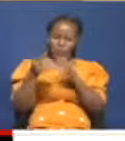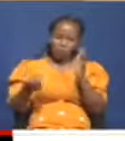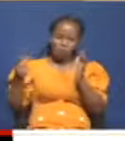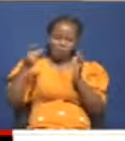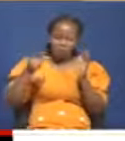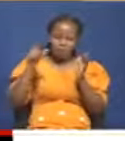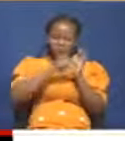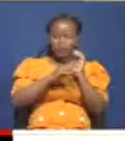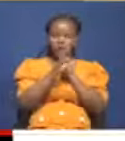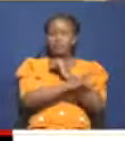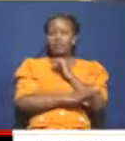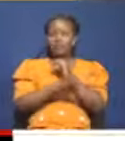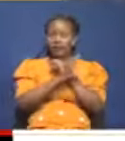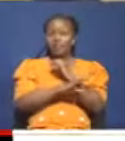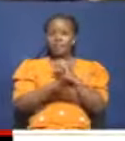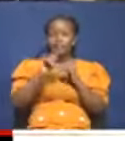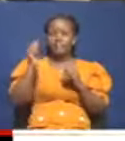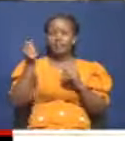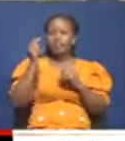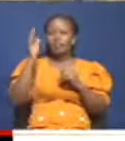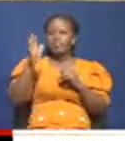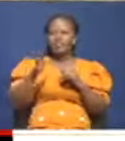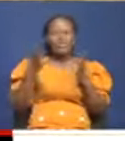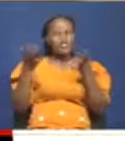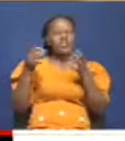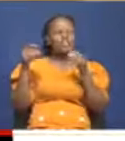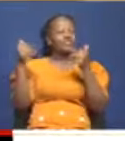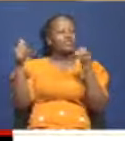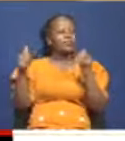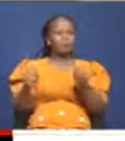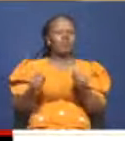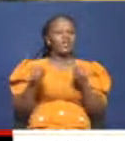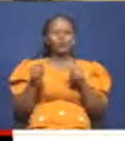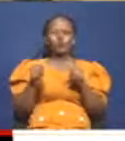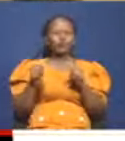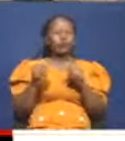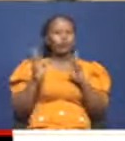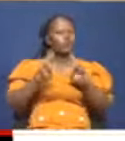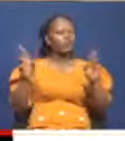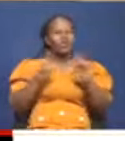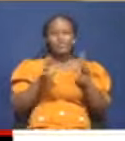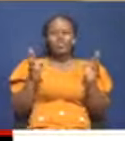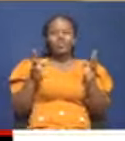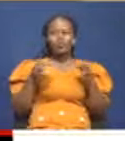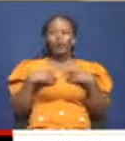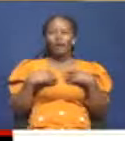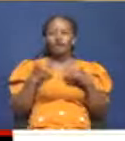nchini, Wakenya bado wanaonekana kulegeza kamba katika vita